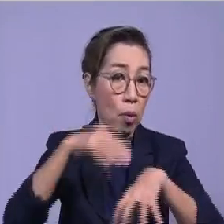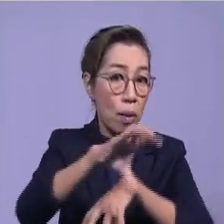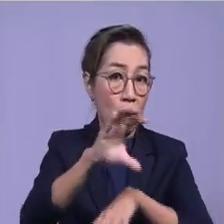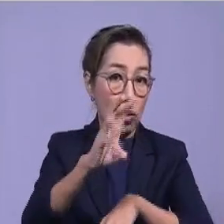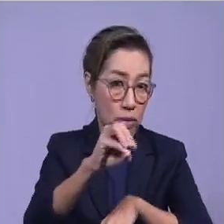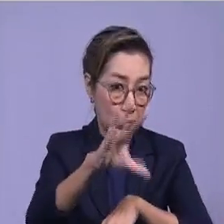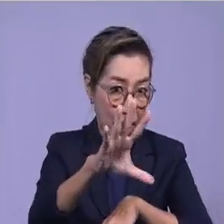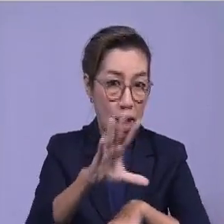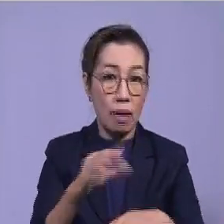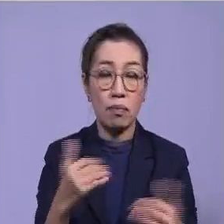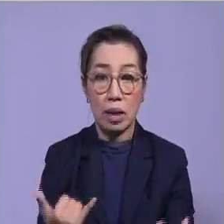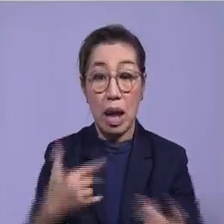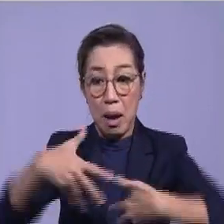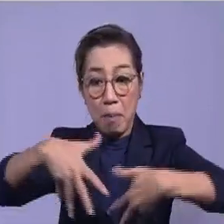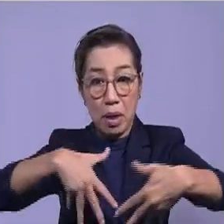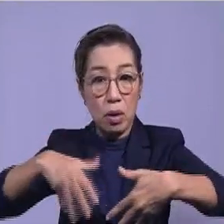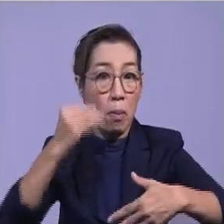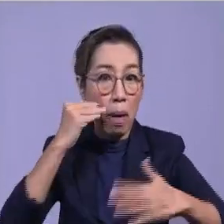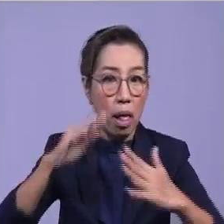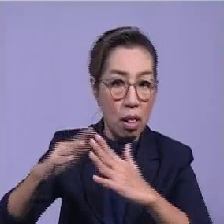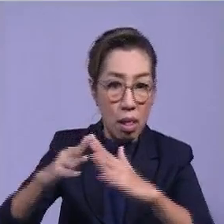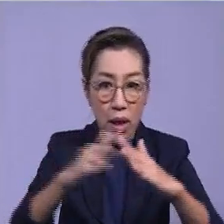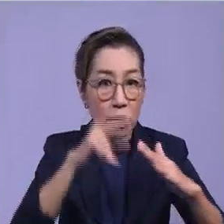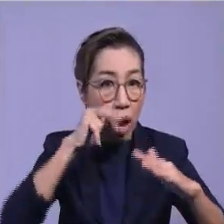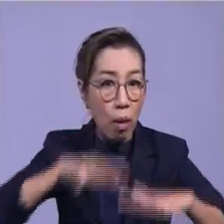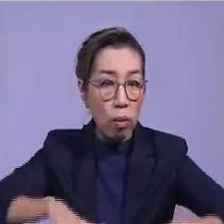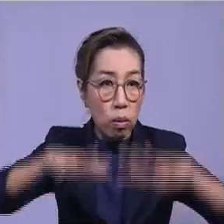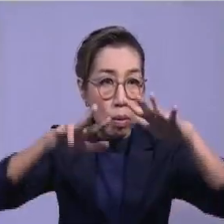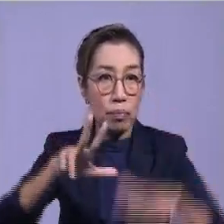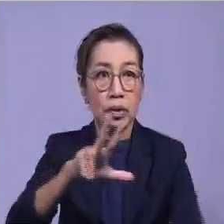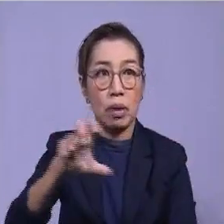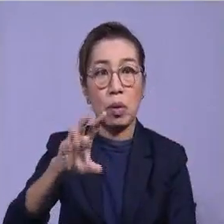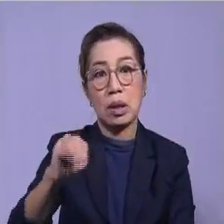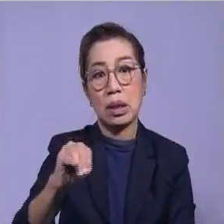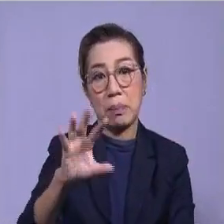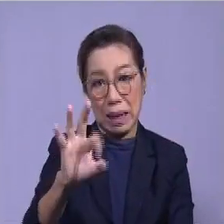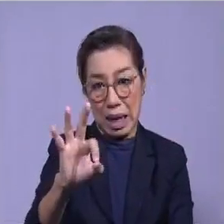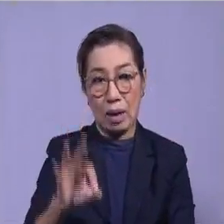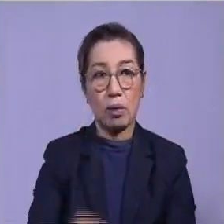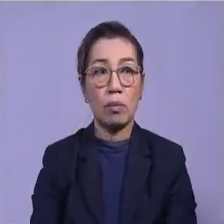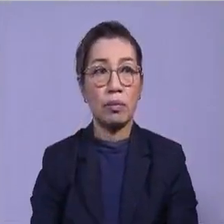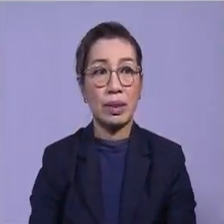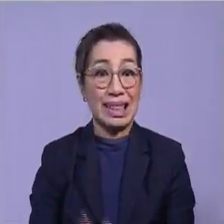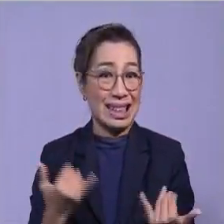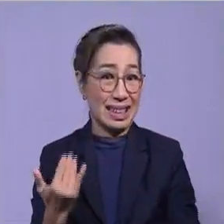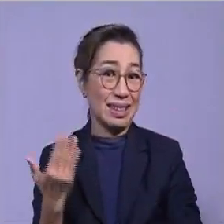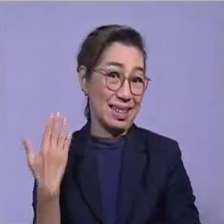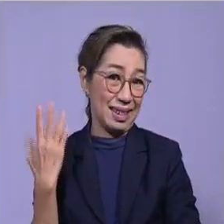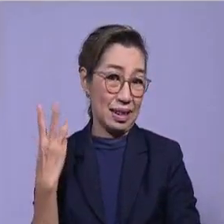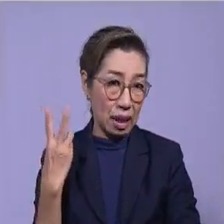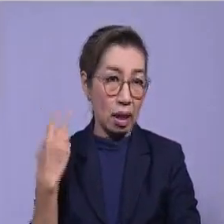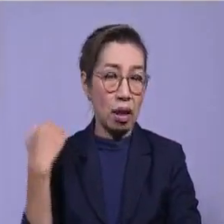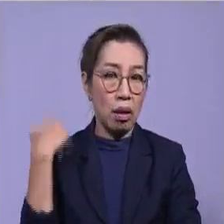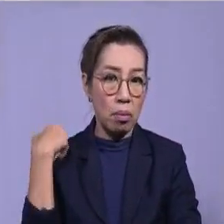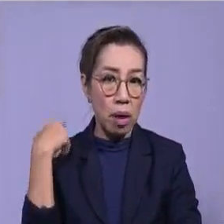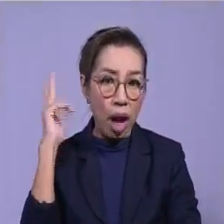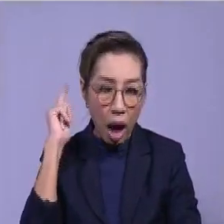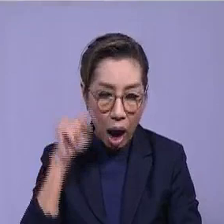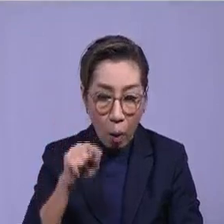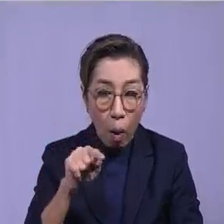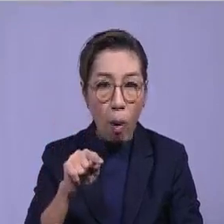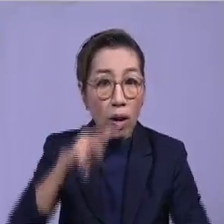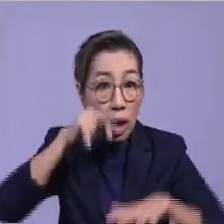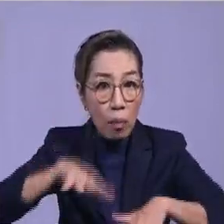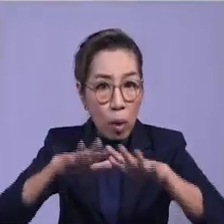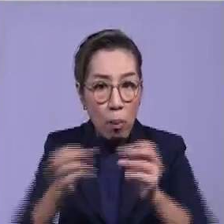บ้านมีประชาชนได้รับผลกระทบถึง 349ครัวเรือนนะคะแล้วก็ล่าสุดค่ะมีรายงานผู้เสียชีวิต